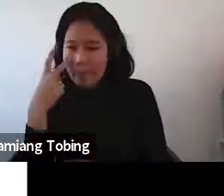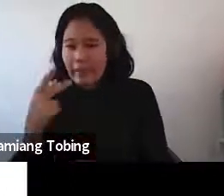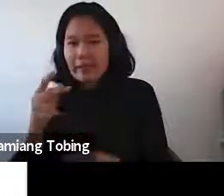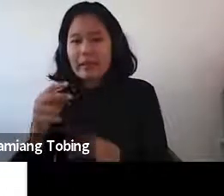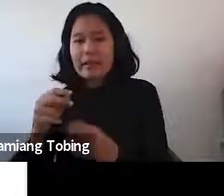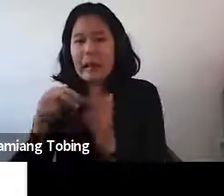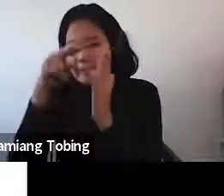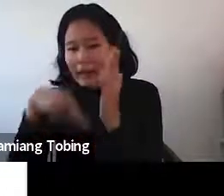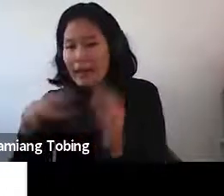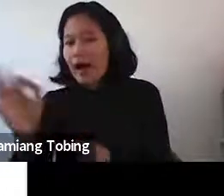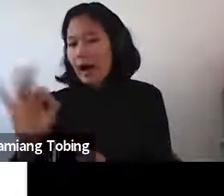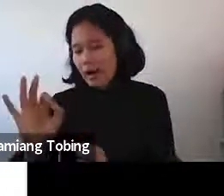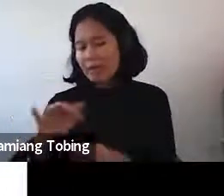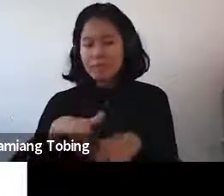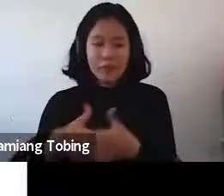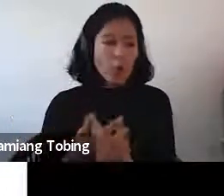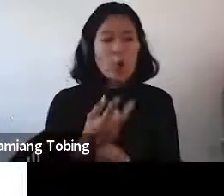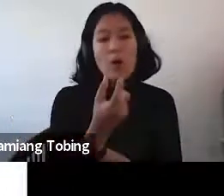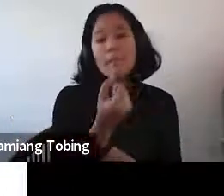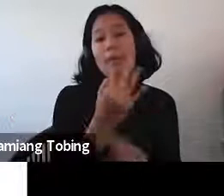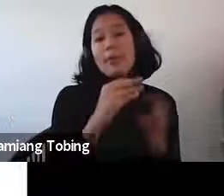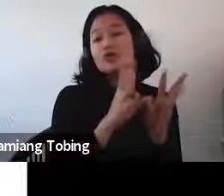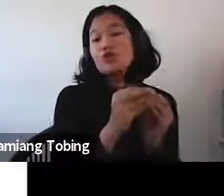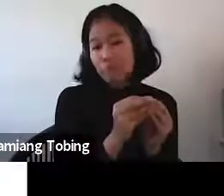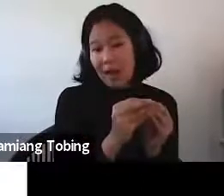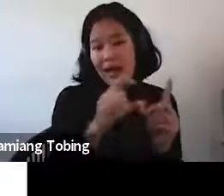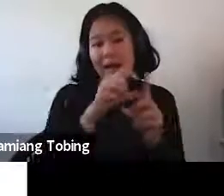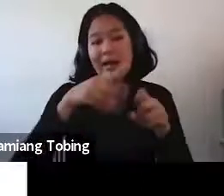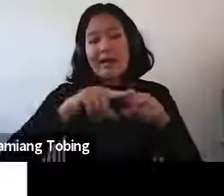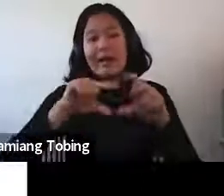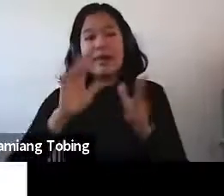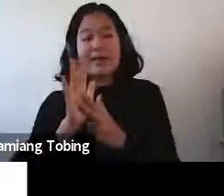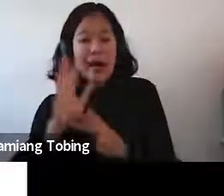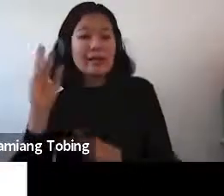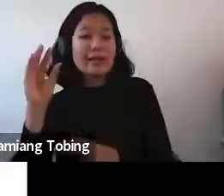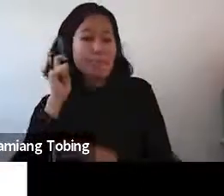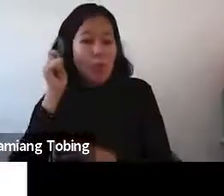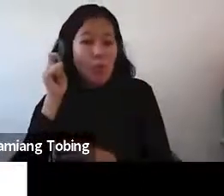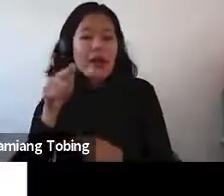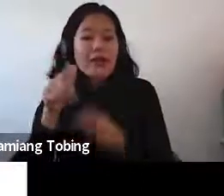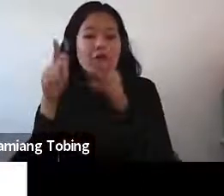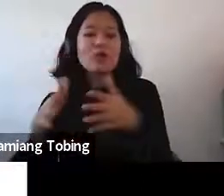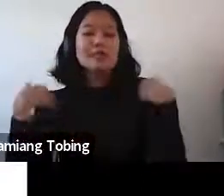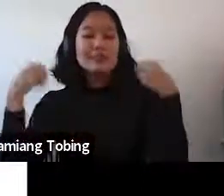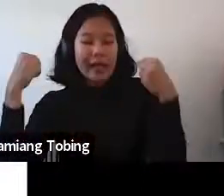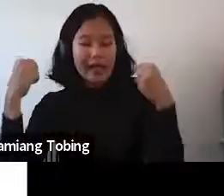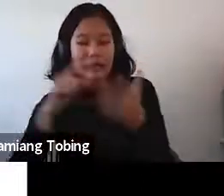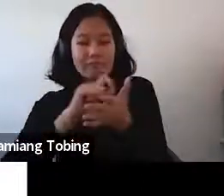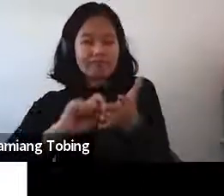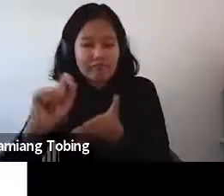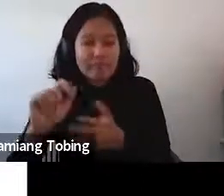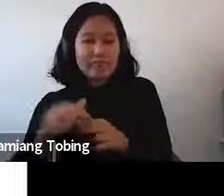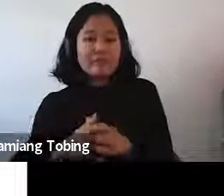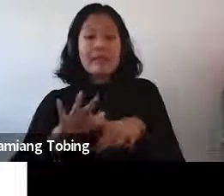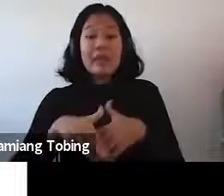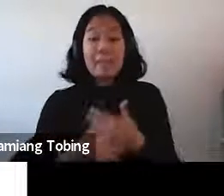data tentang berapa jumlah dekan perempuan di Fakultas Kedokteran di Indonesia. Akan tetapi berdasarkan